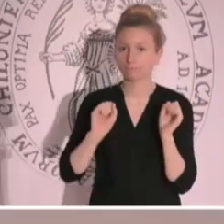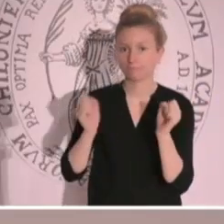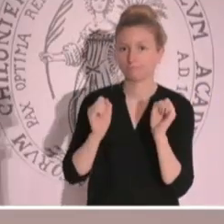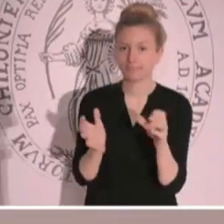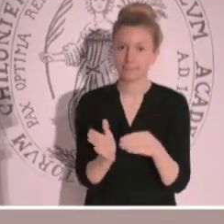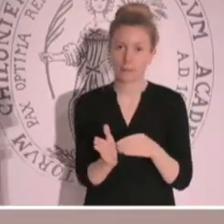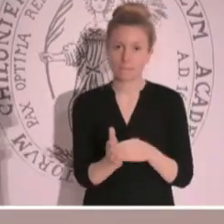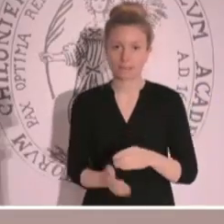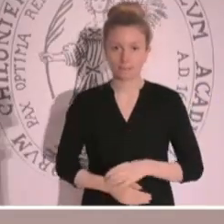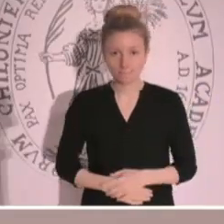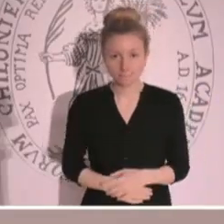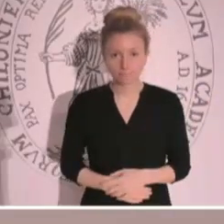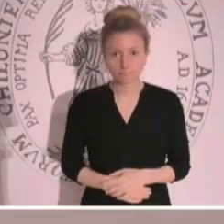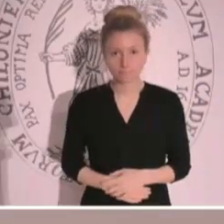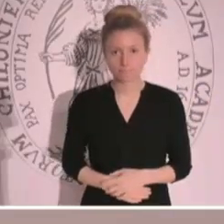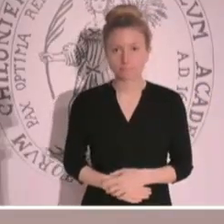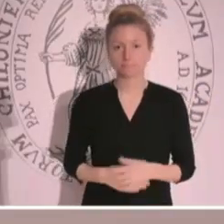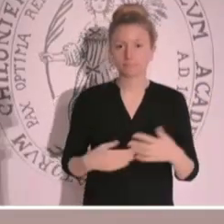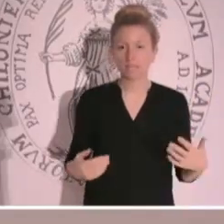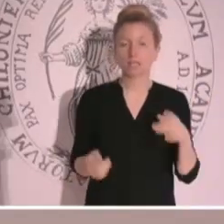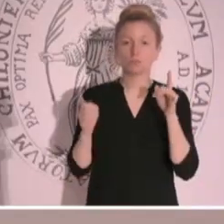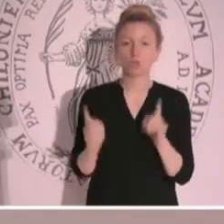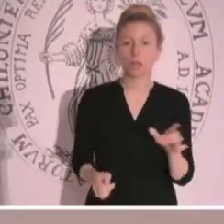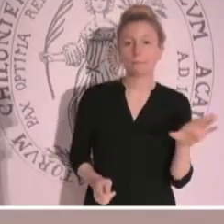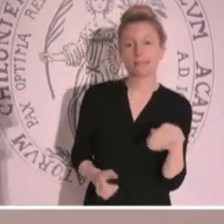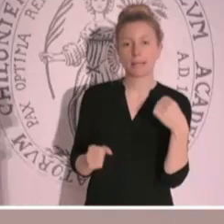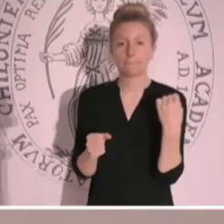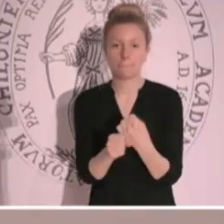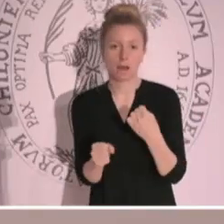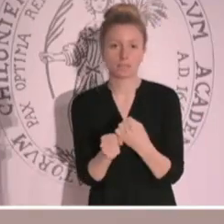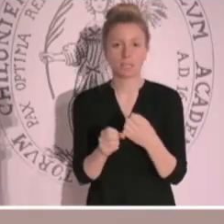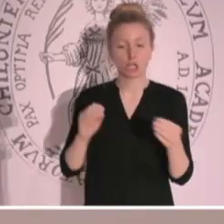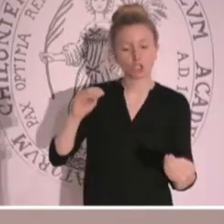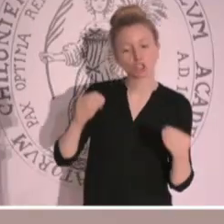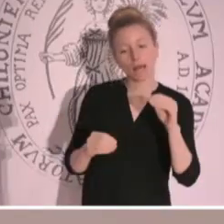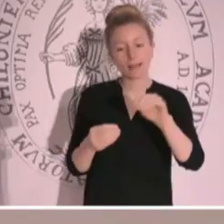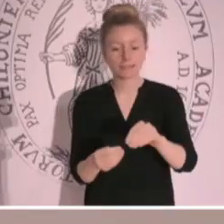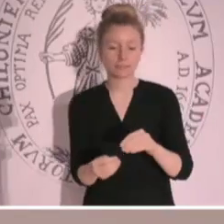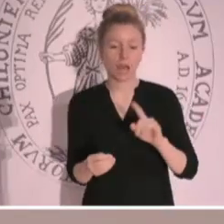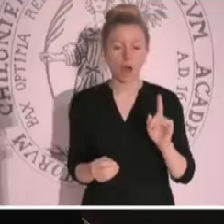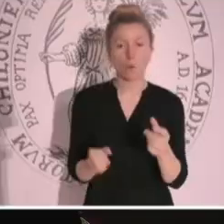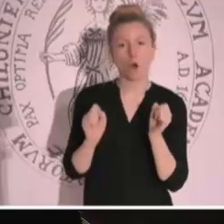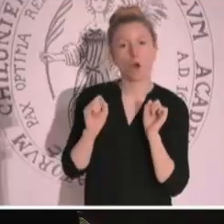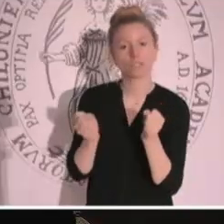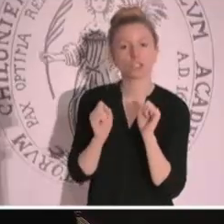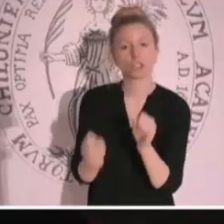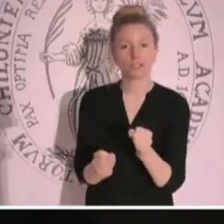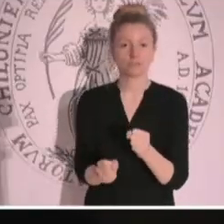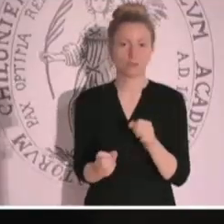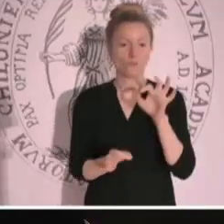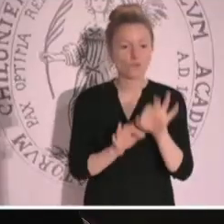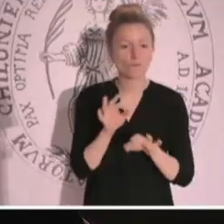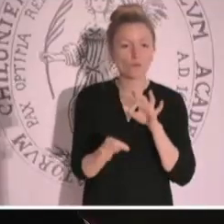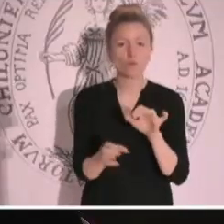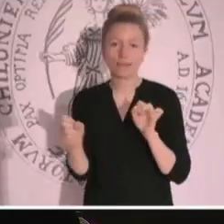an der Universität nachhaltig mitgestaltet. Setzt euch ein, Engagiert euch, macht das Studium, die Jahre,